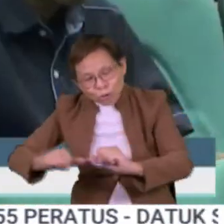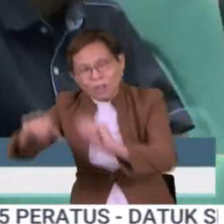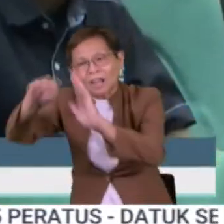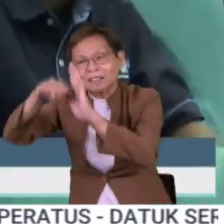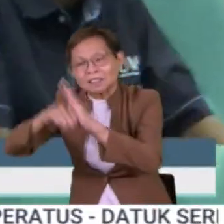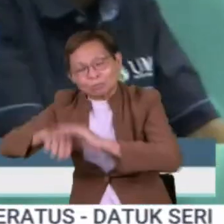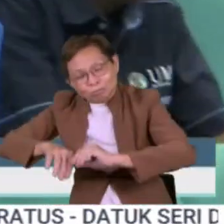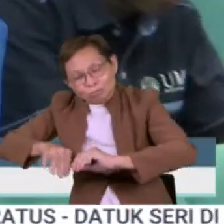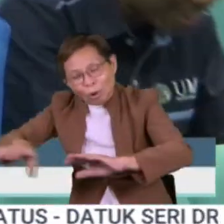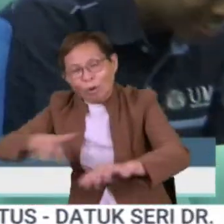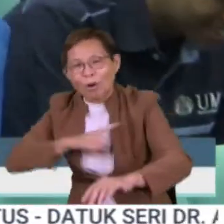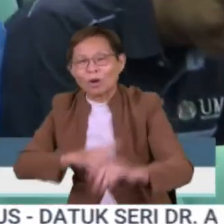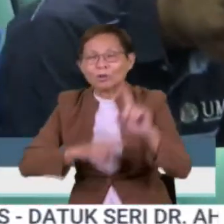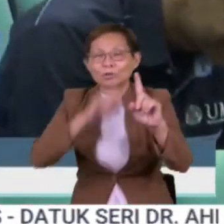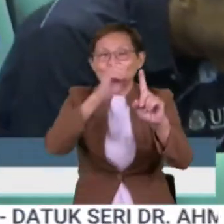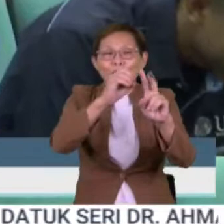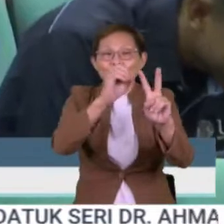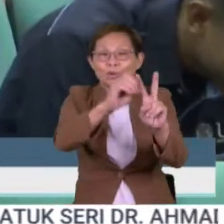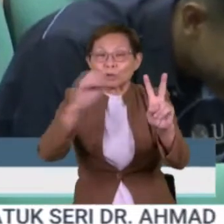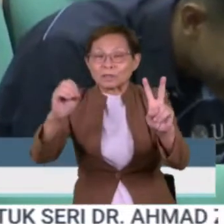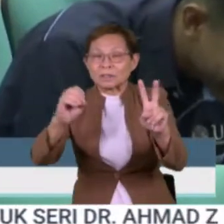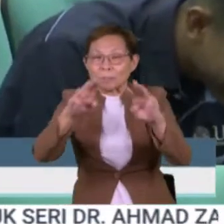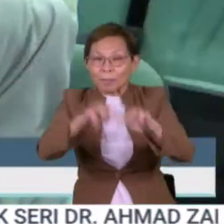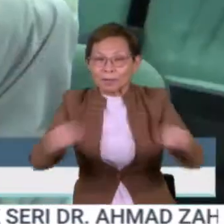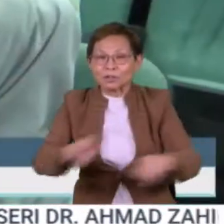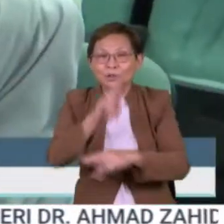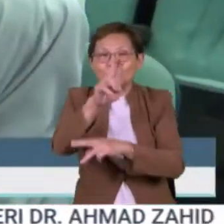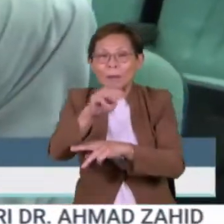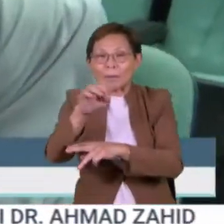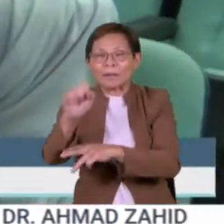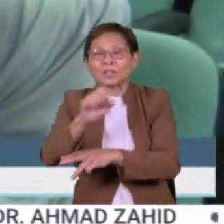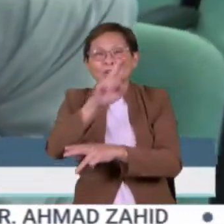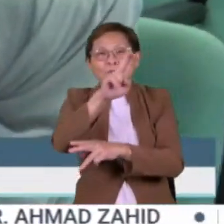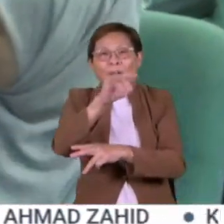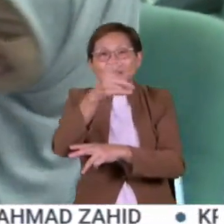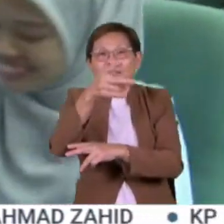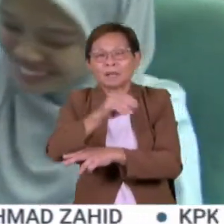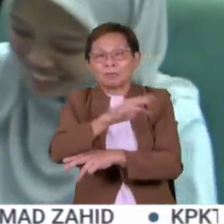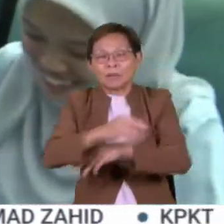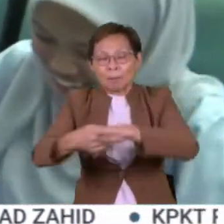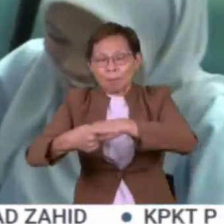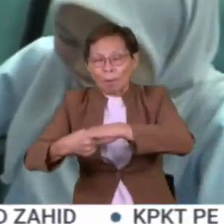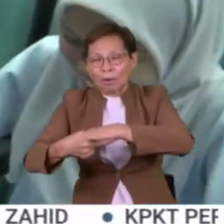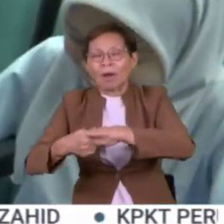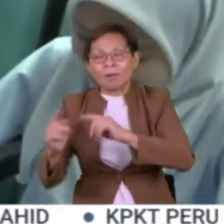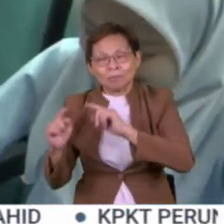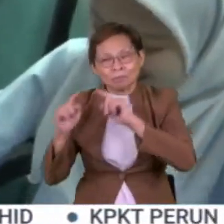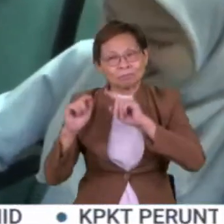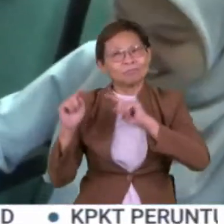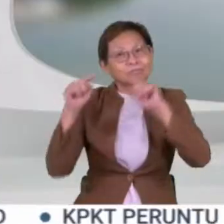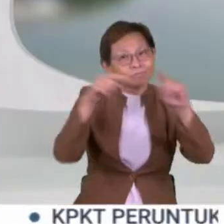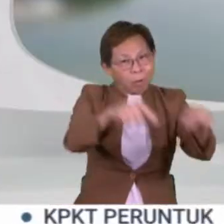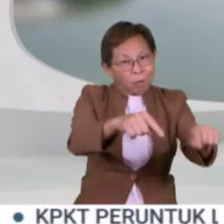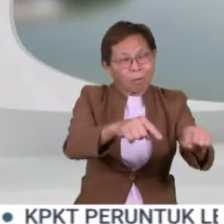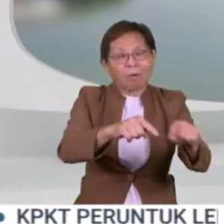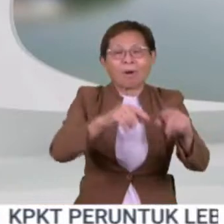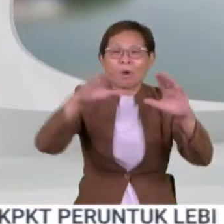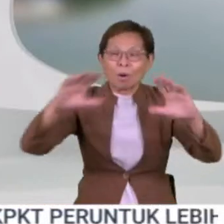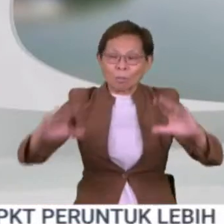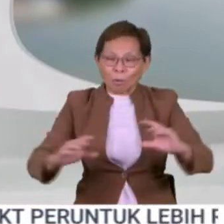selama 200 peserta terdiri pelajar UMS uitm dan Politeknik menghadiri convention ini